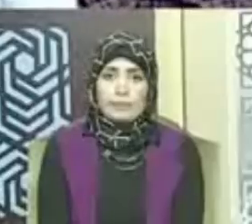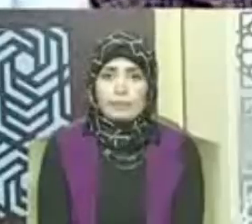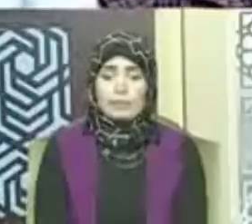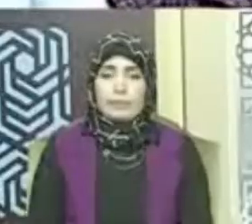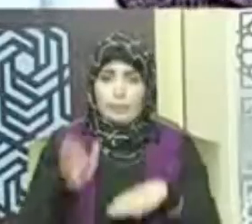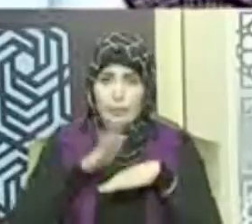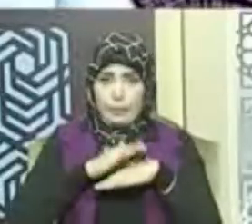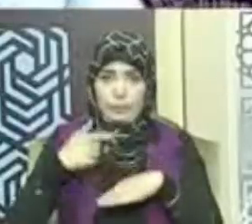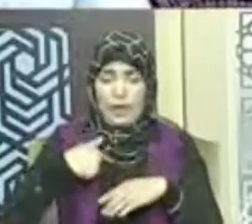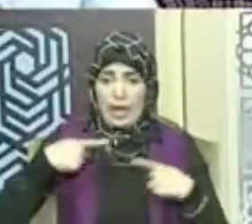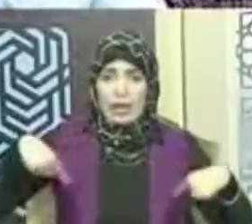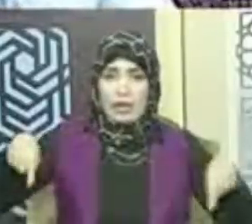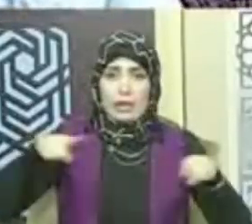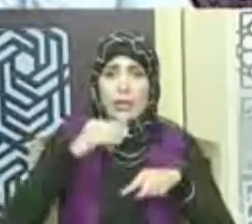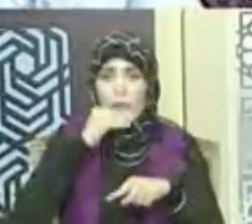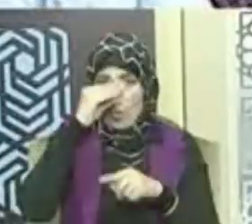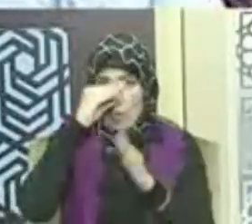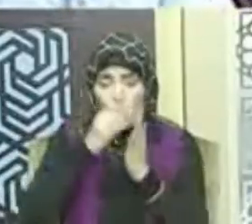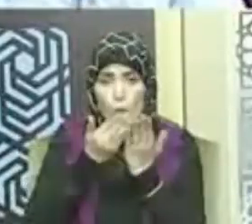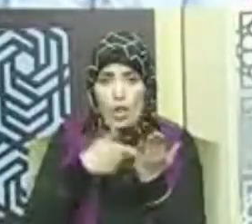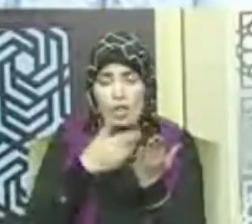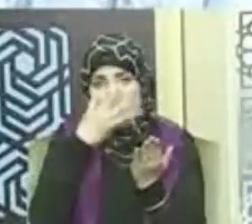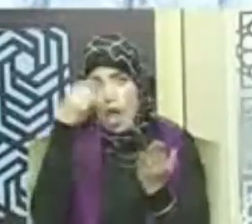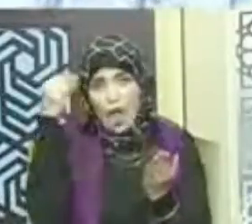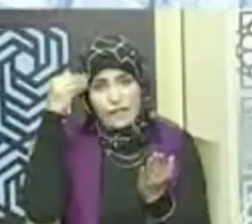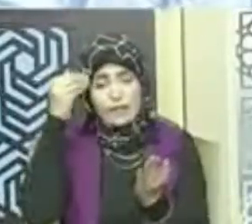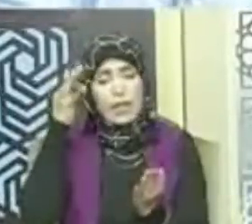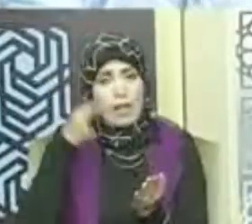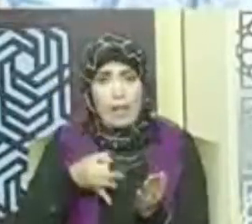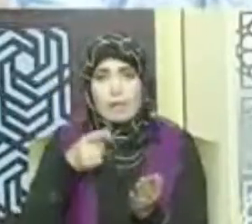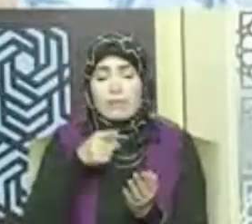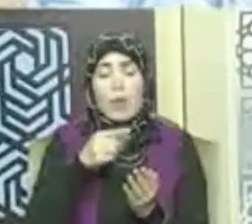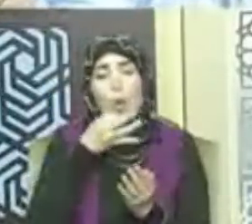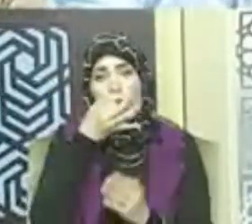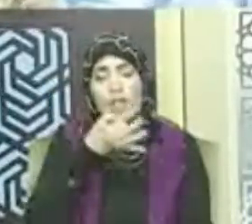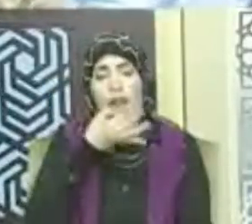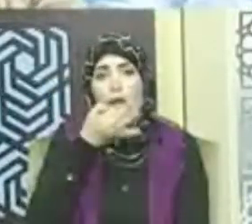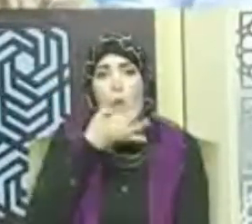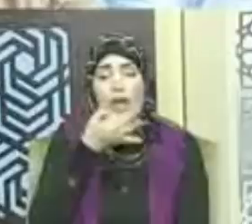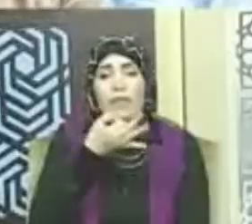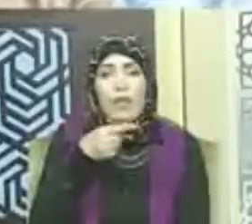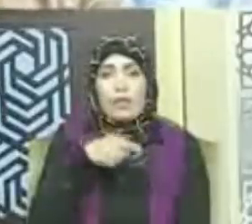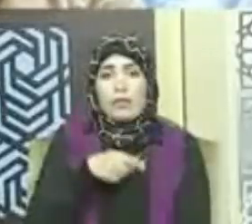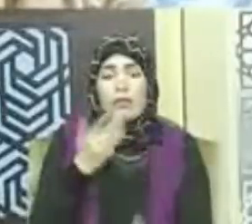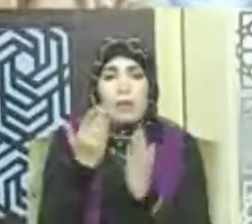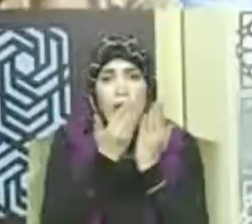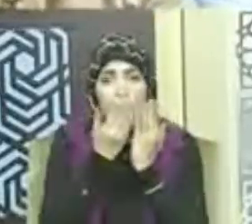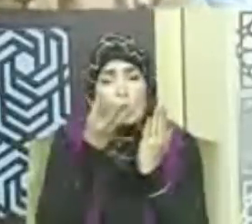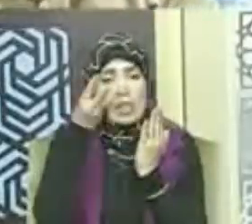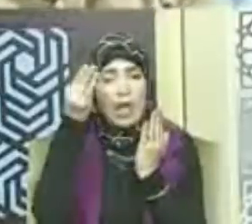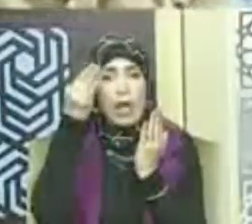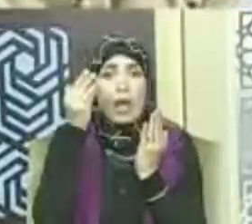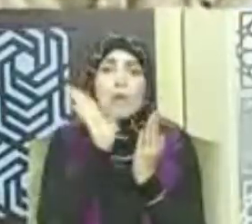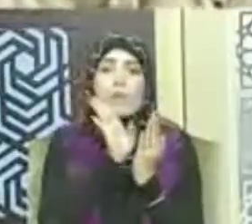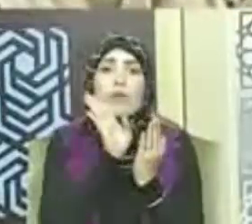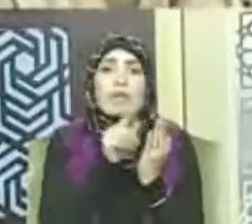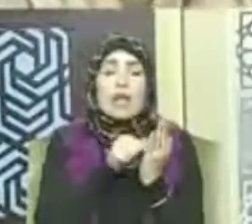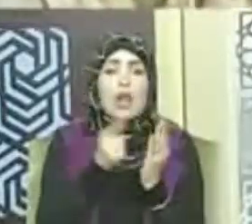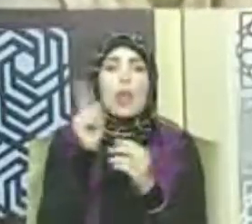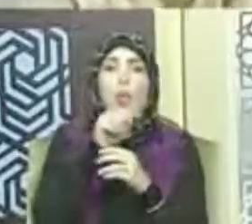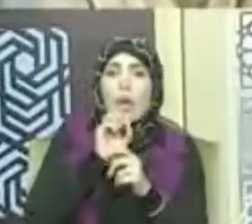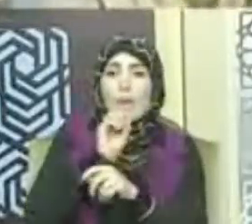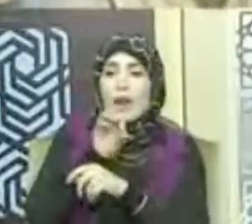فعلينا بالقرآن حفظا وتلاوة وتعلما